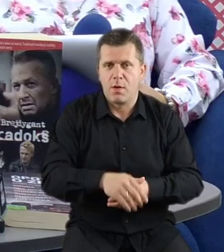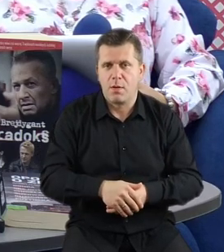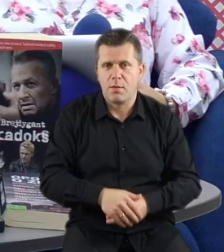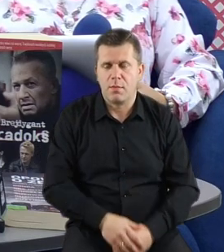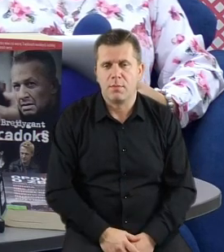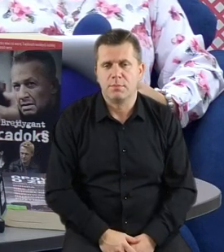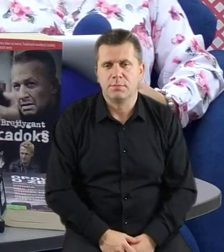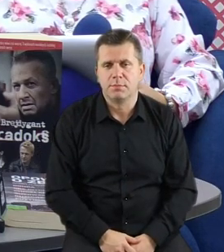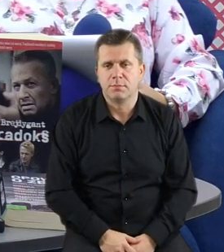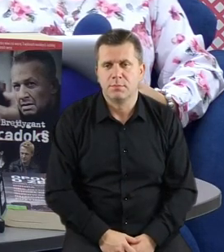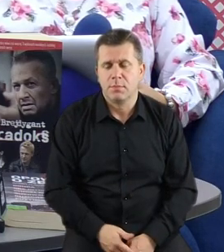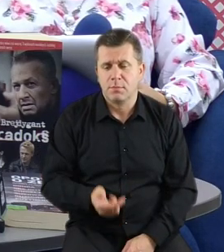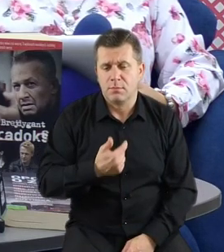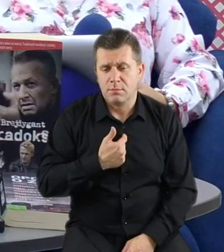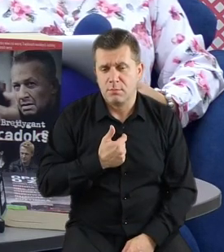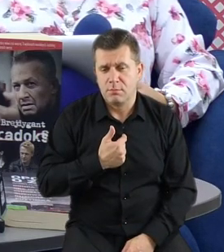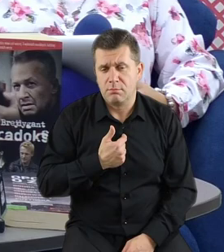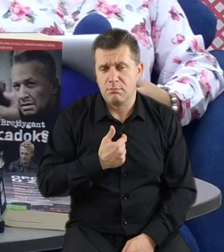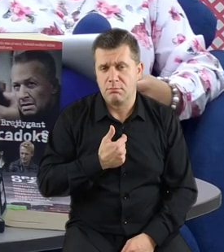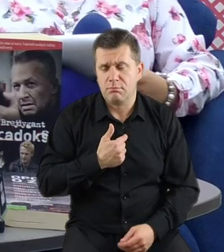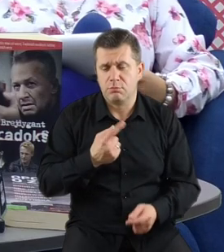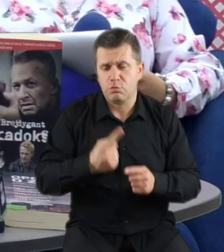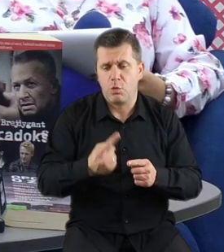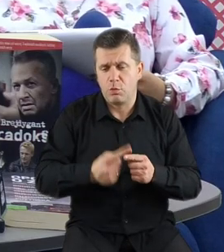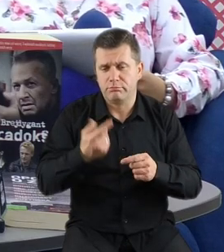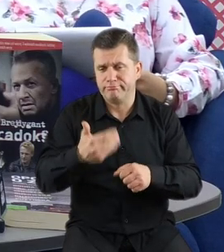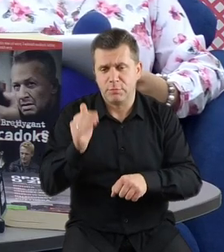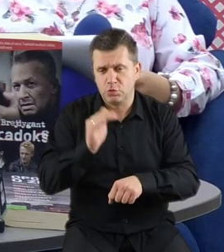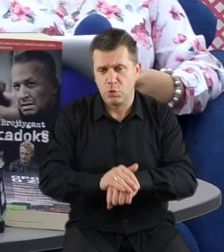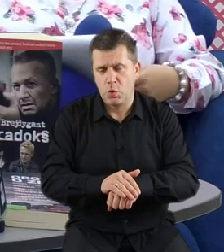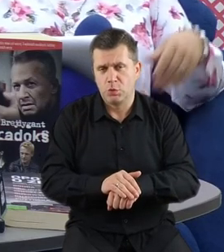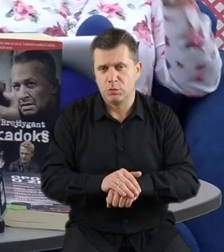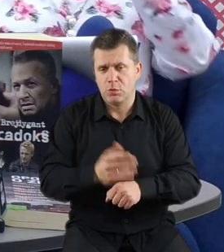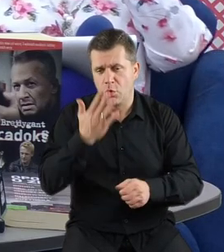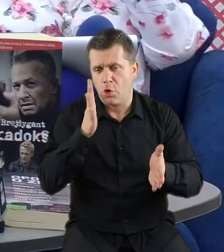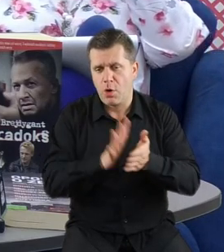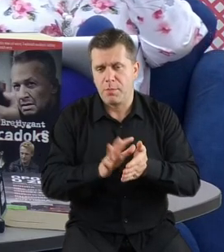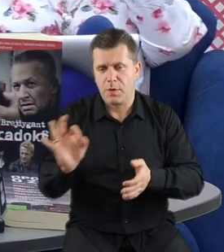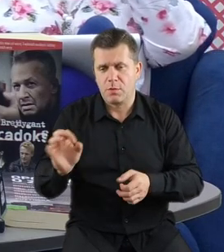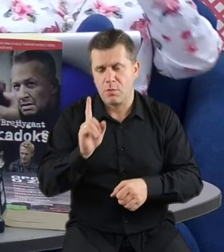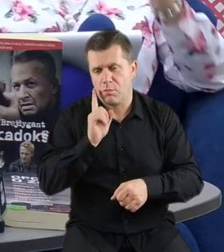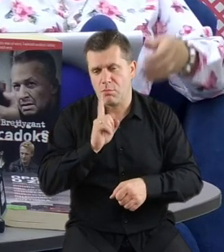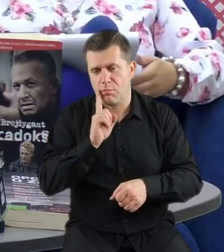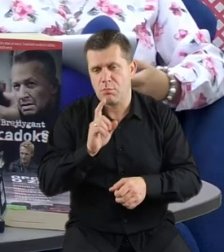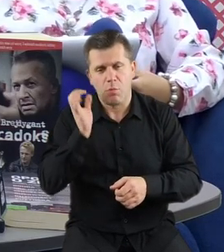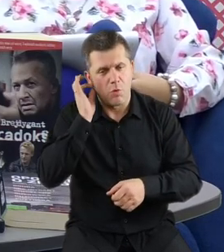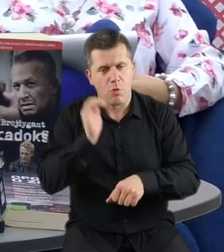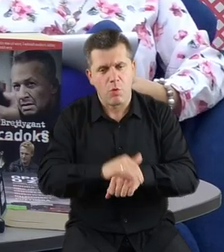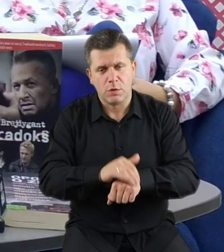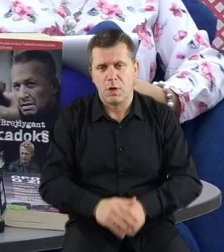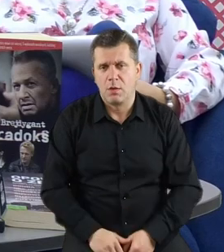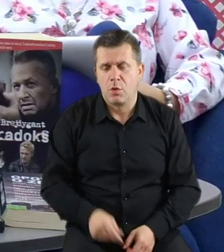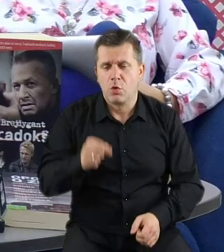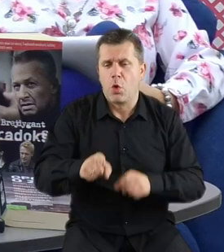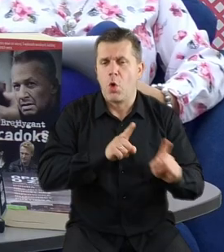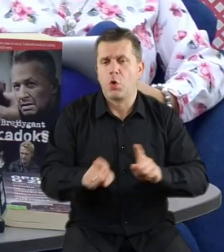jakby w jakiś sposób nieszablonowo, także pozwolę sobie się nie zgodzić z opinią kolegi czy koleżanki, że